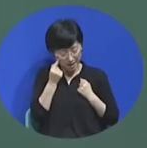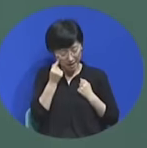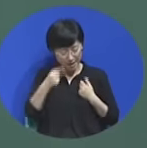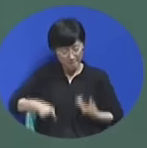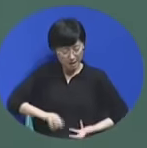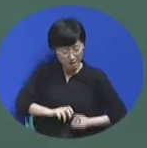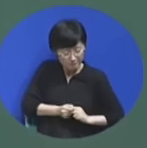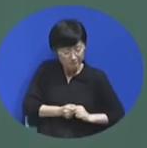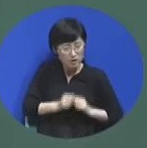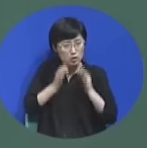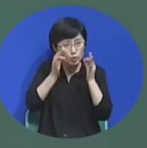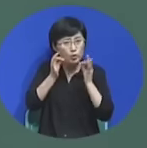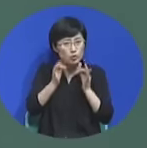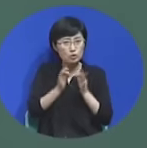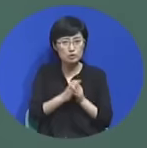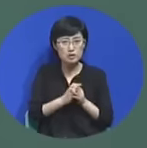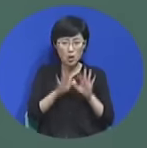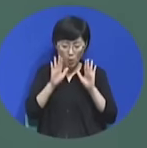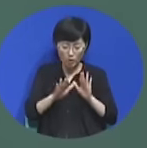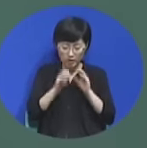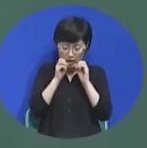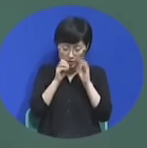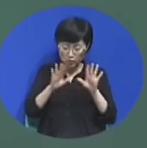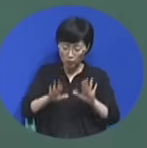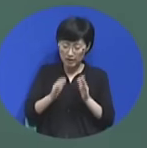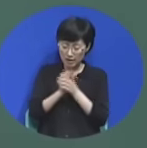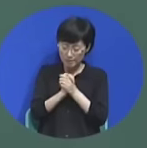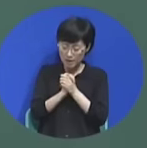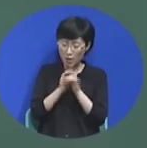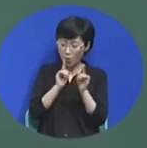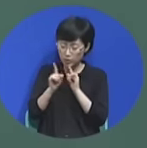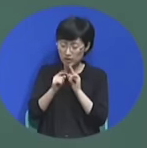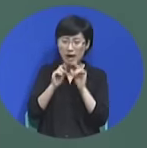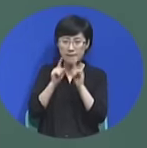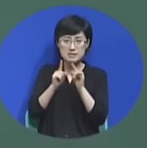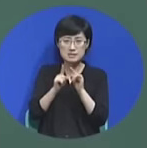我应该热心的做三个今天。 여러분 삼월을 해가지고 주어지는 게 아니에요.